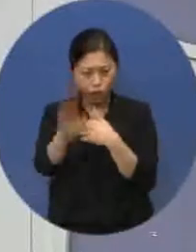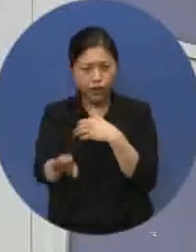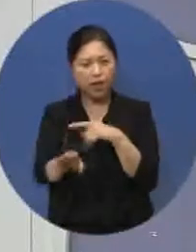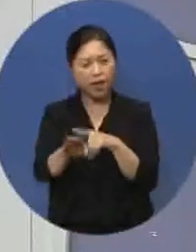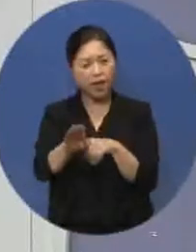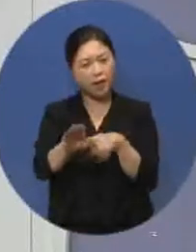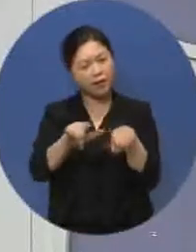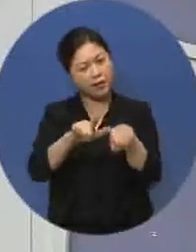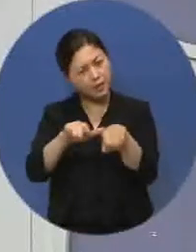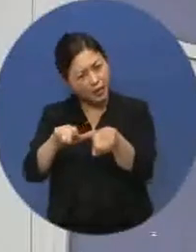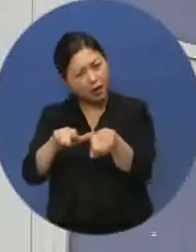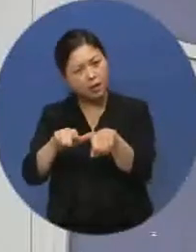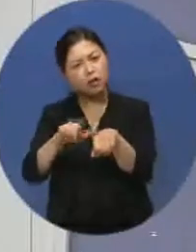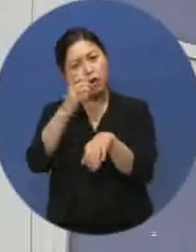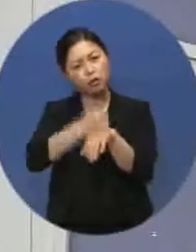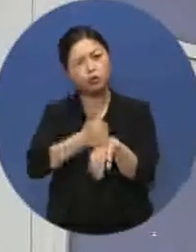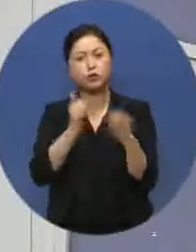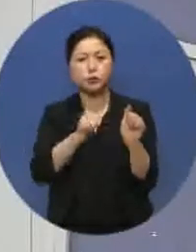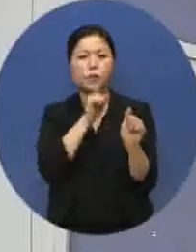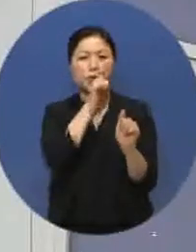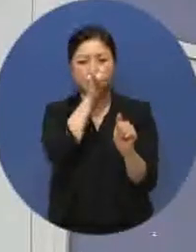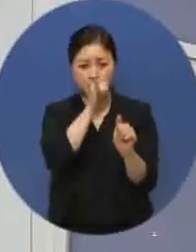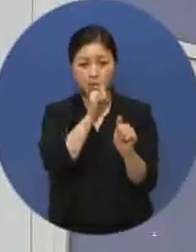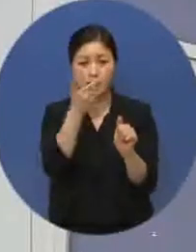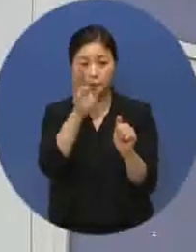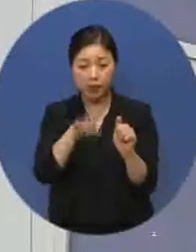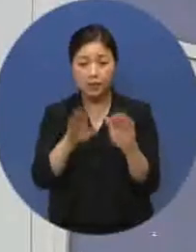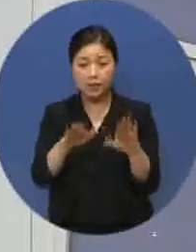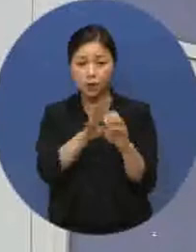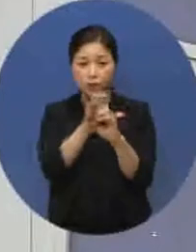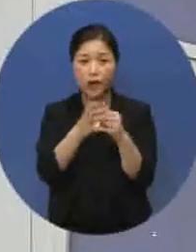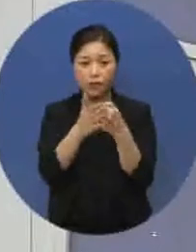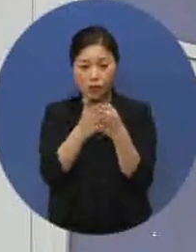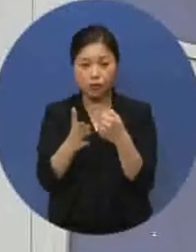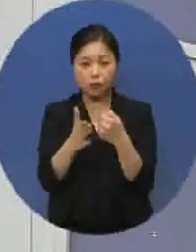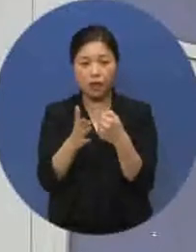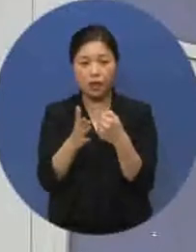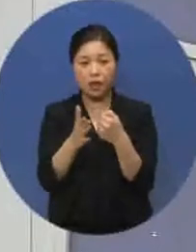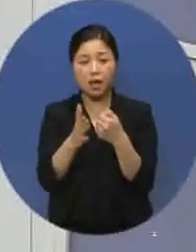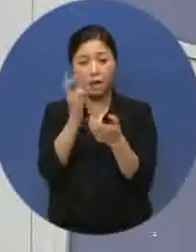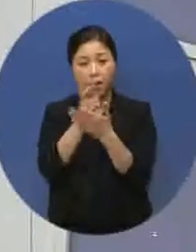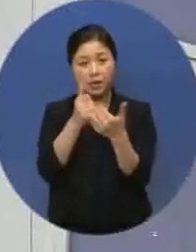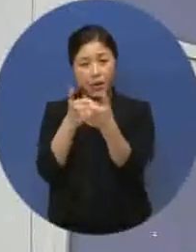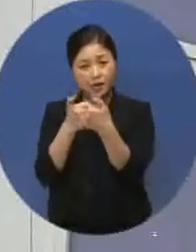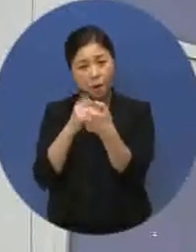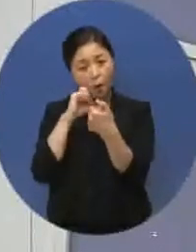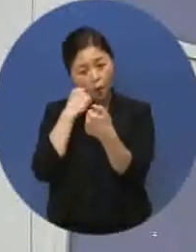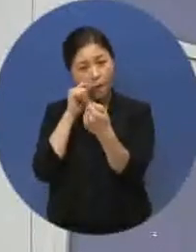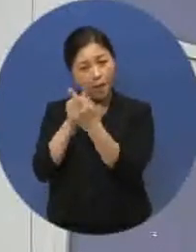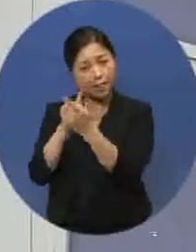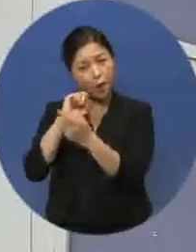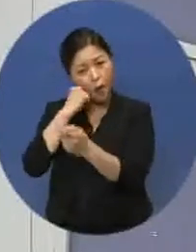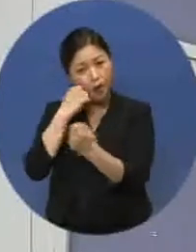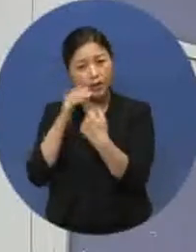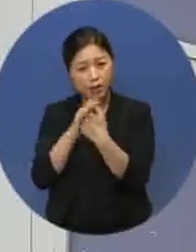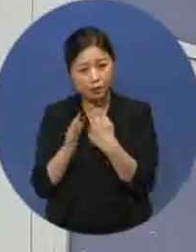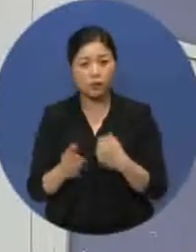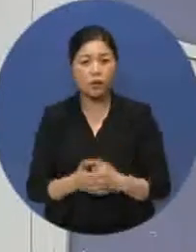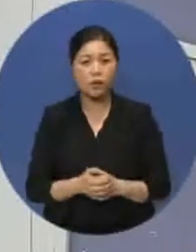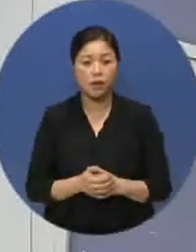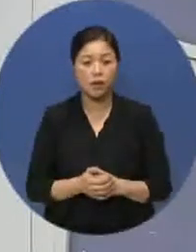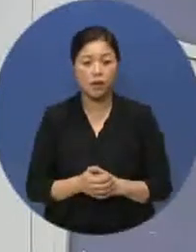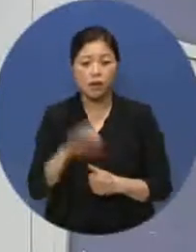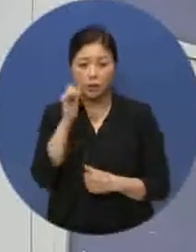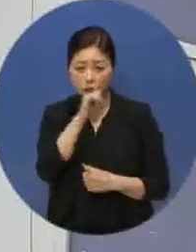시점에서 소송으로 진행되는데 코로나 때문에 이 대면 접촉이 법률 상담도 어려워진 상황이거든요. 그러니까 변호사